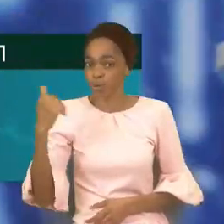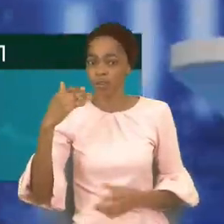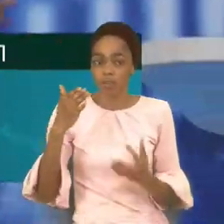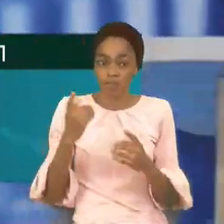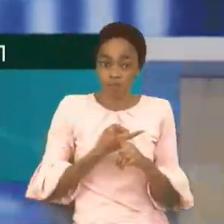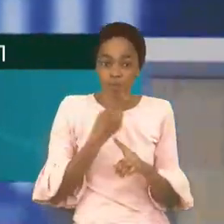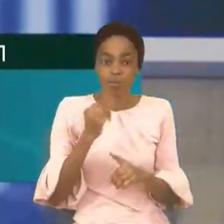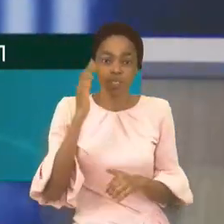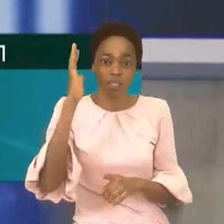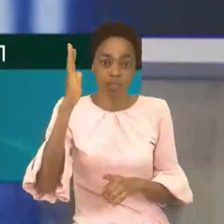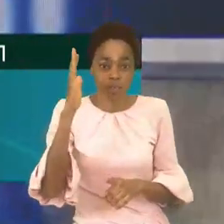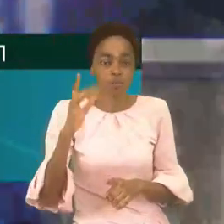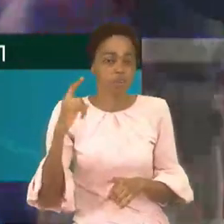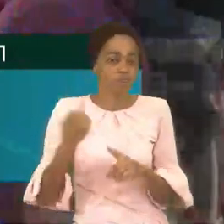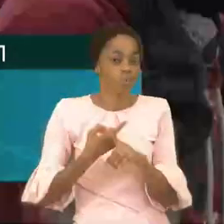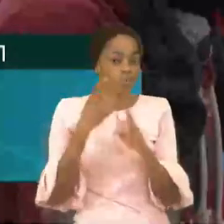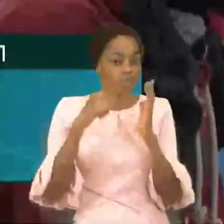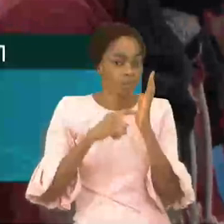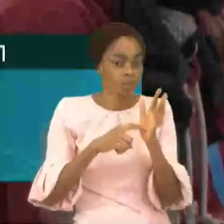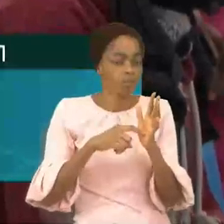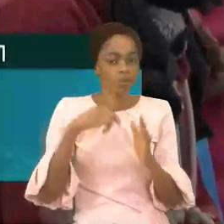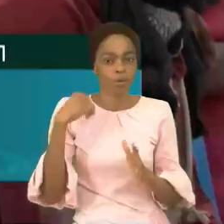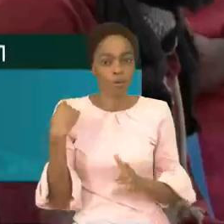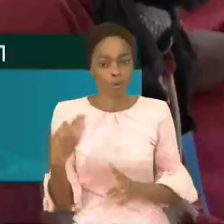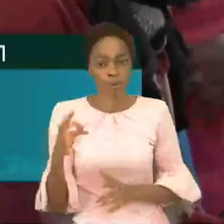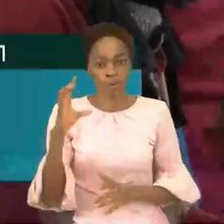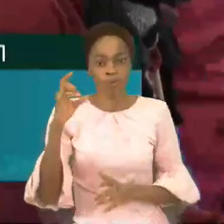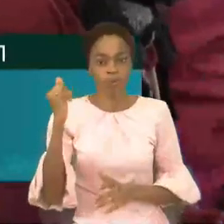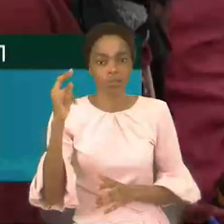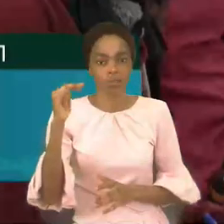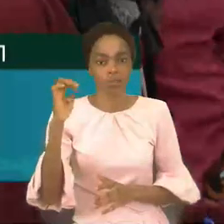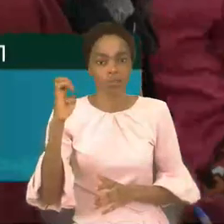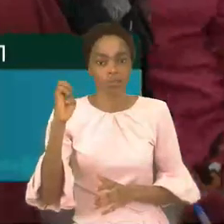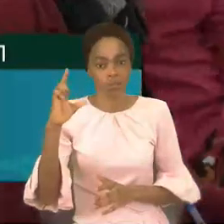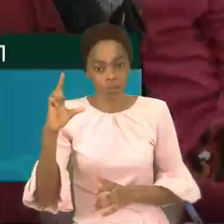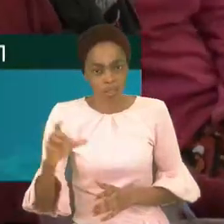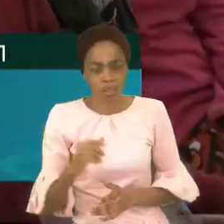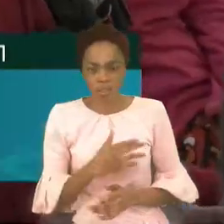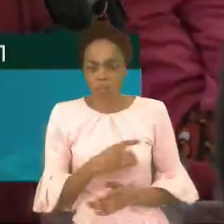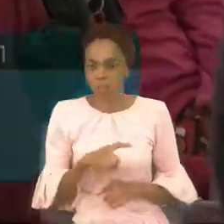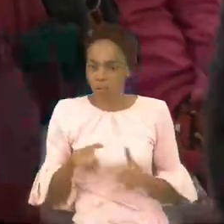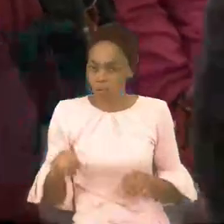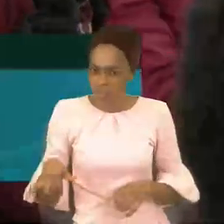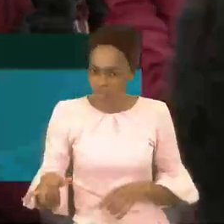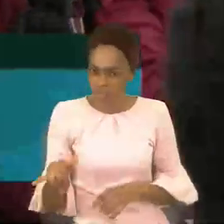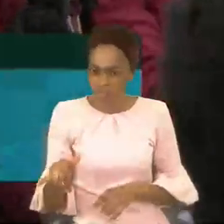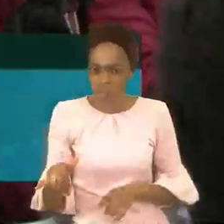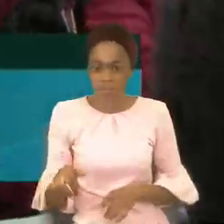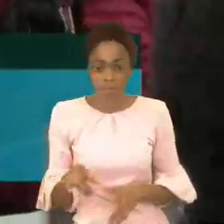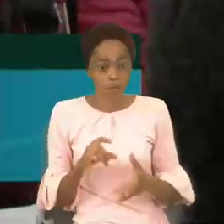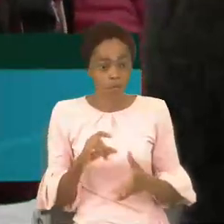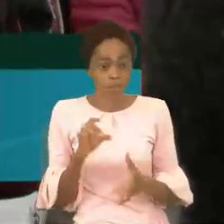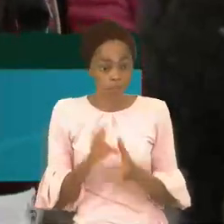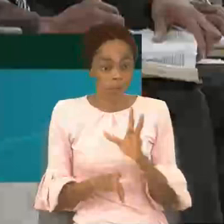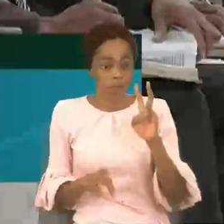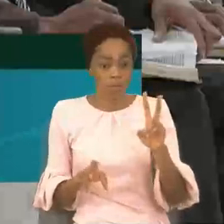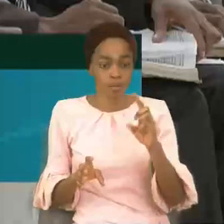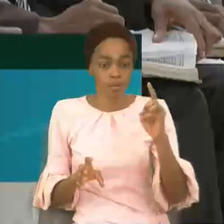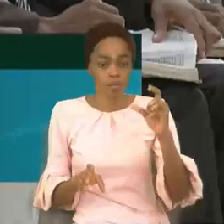cause des témoignages et des révélations de Daniel. Mais malgré ça, chapitre 2, Daniel